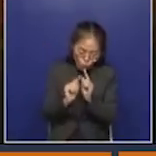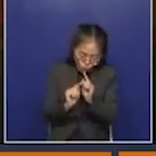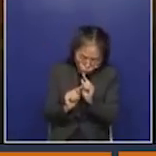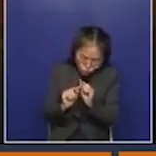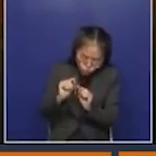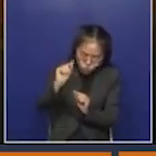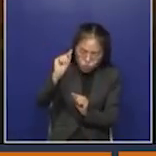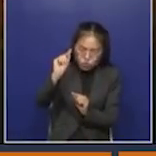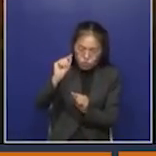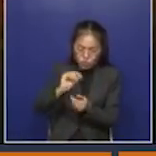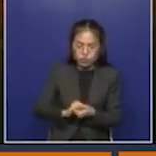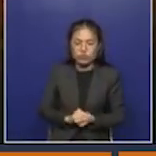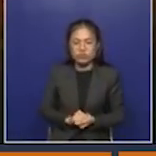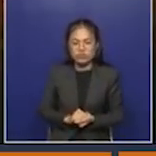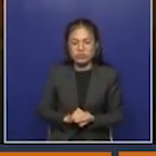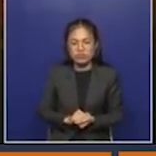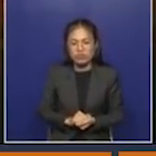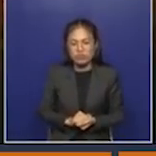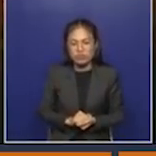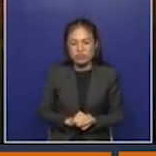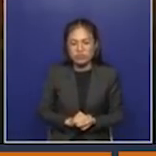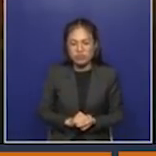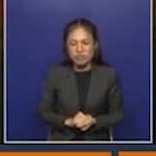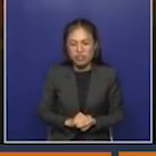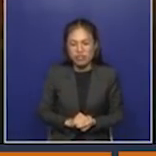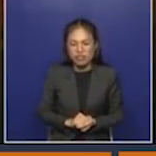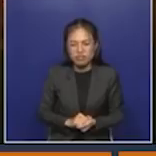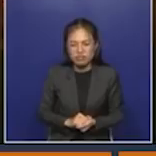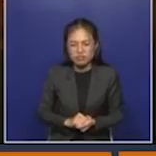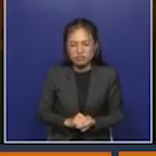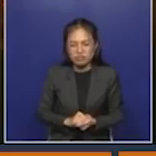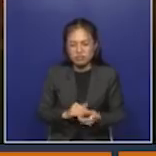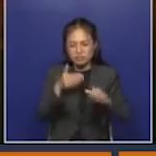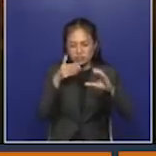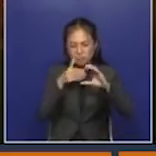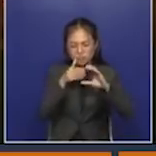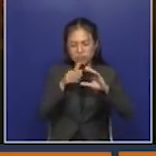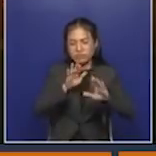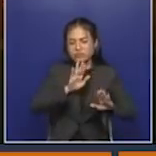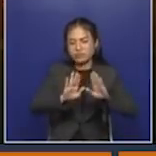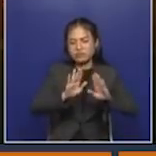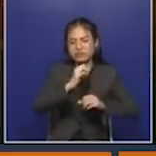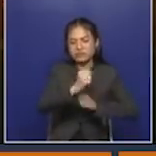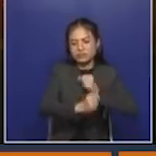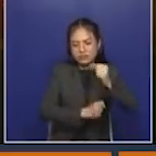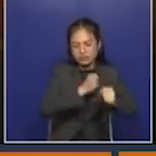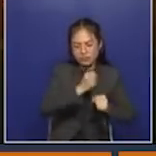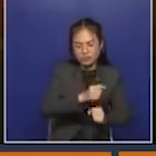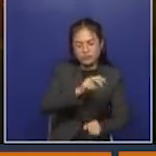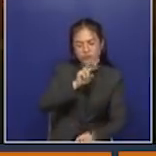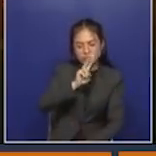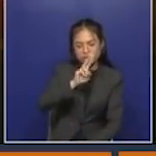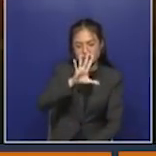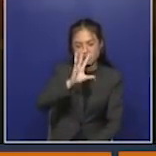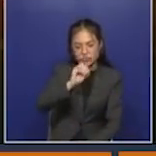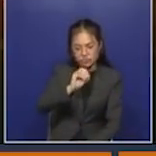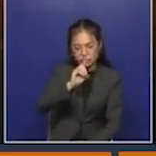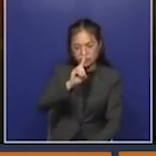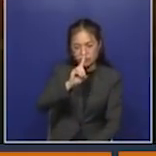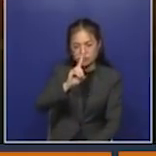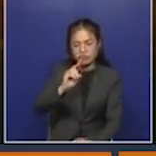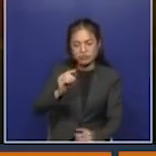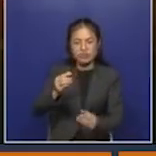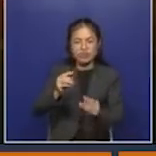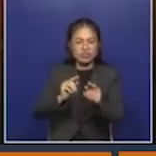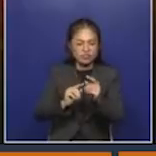หน้าถัดไปค่ะและถ้าเทียบกับปี 61นะคะผลการดำเนินงานนั้นก็แย่ลงนะคะ